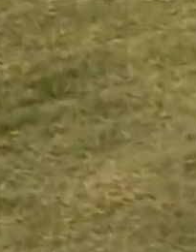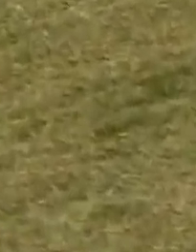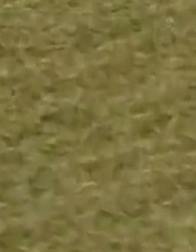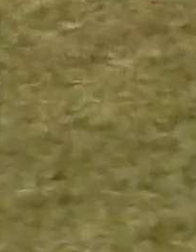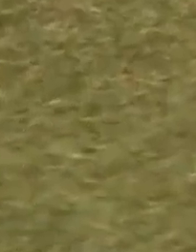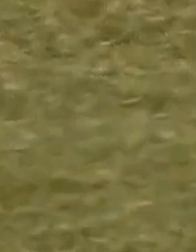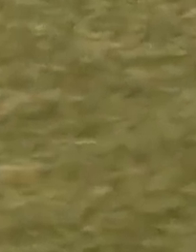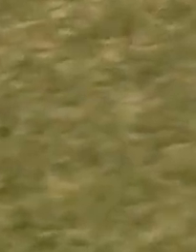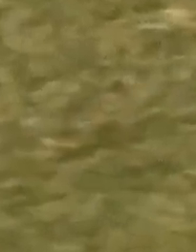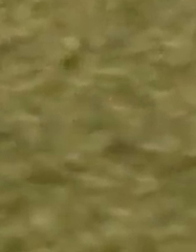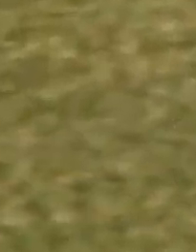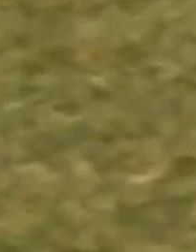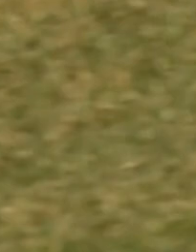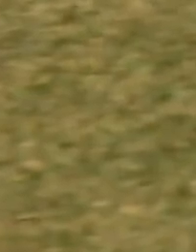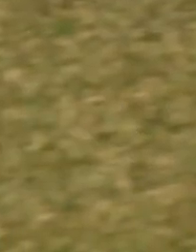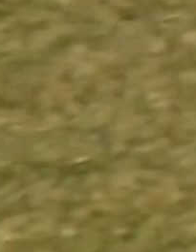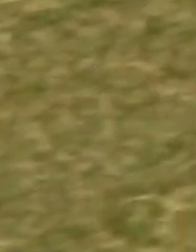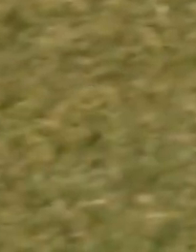던진 것 같다.